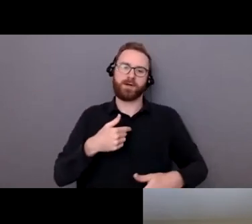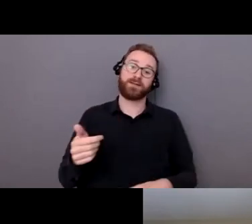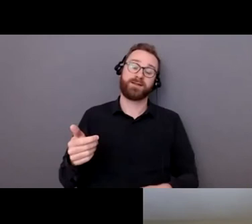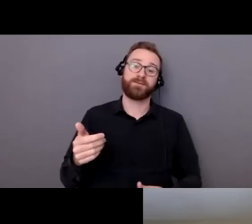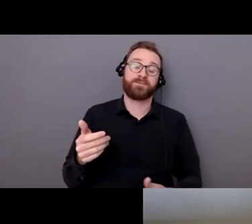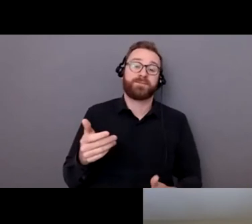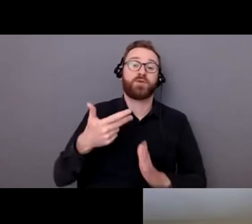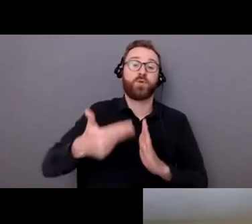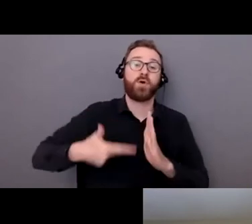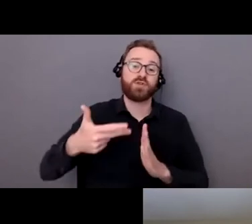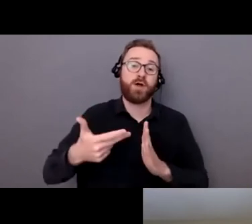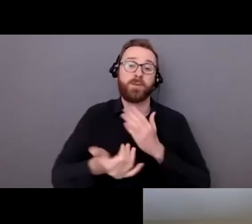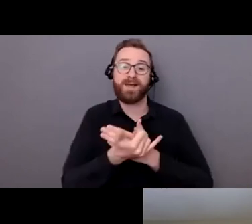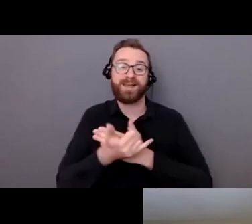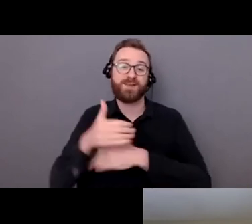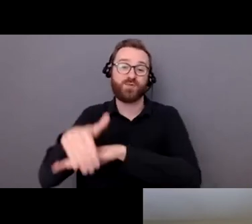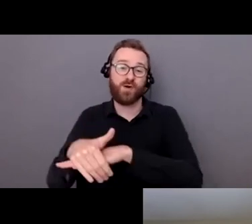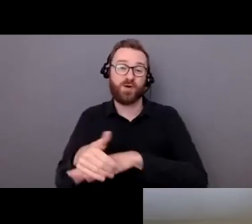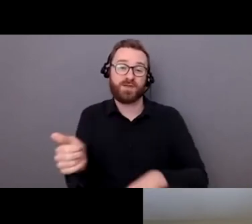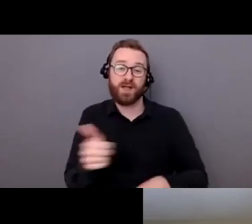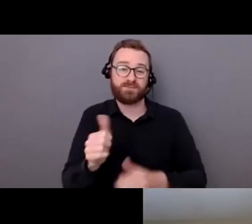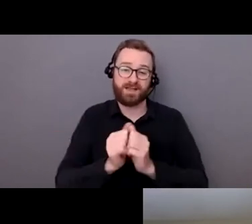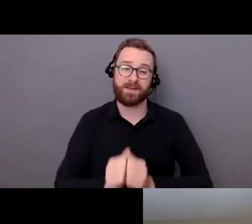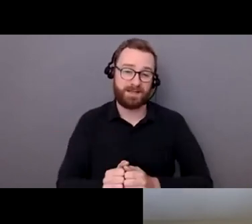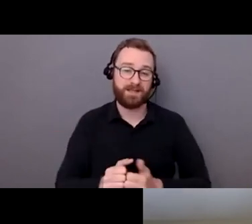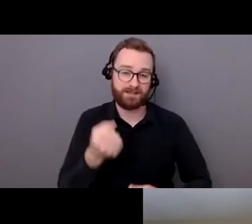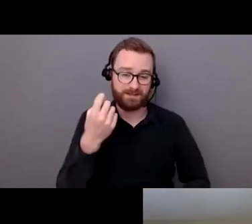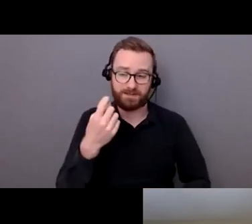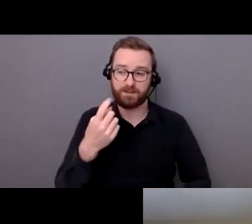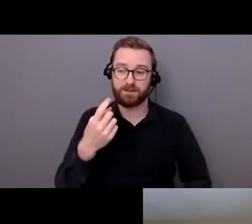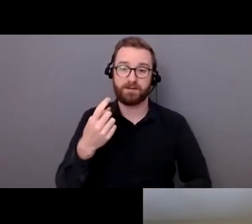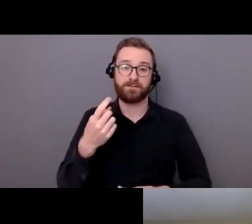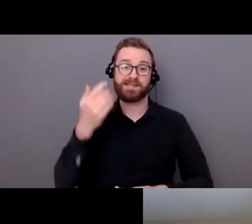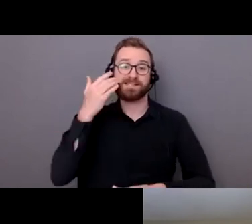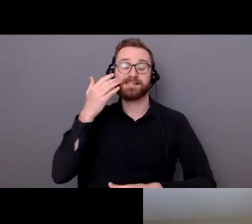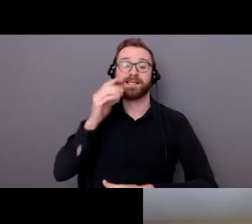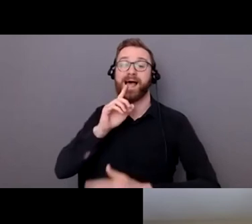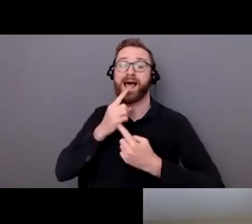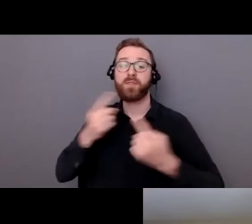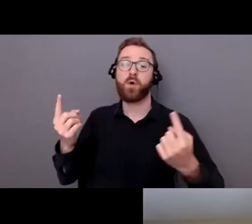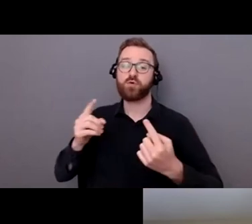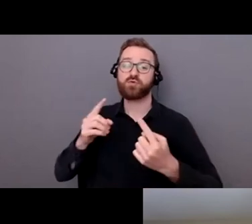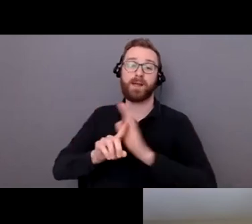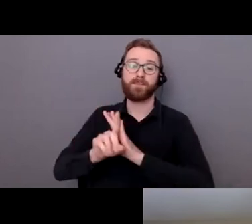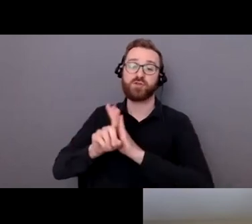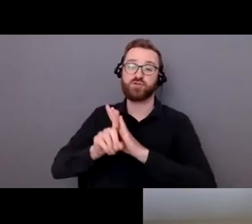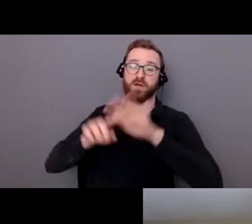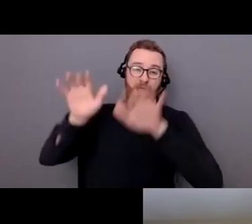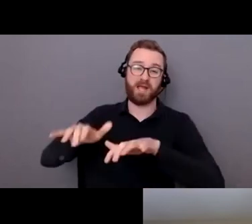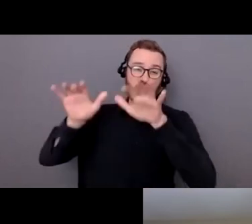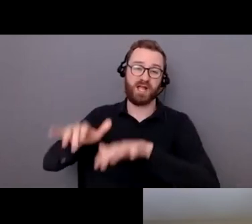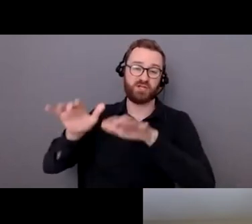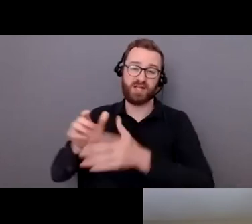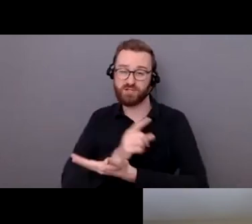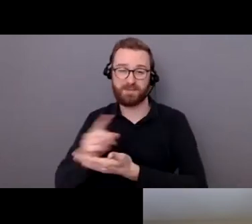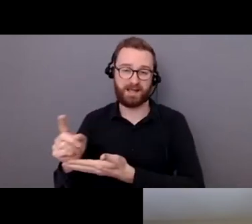soir dans un véhicule adapté, ben, les journées où on annonce une semaine de neige avant que ça soit déneigé, est-ce que je peux faire le même travail à